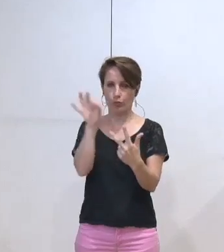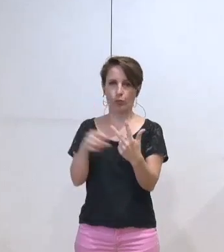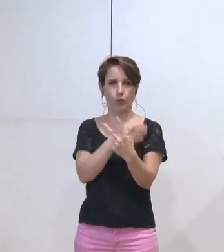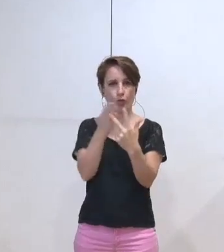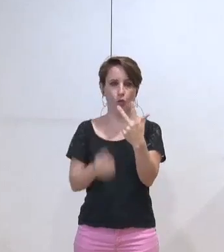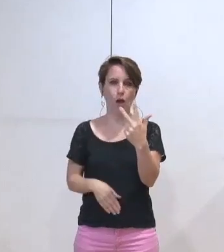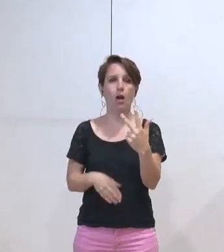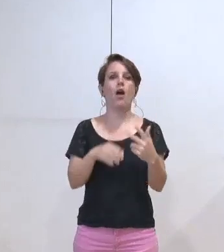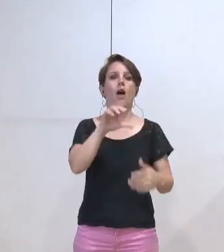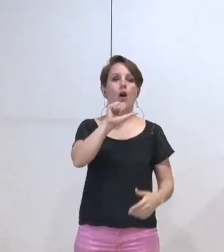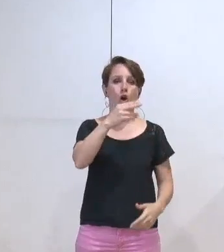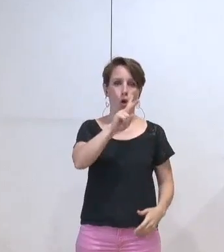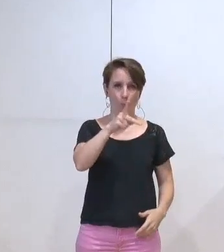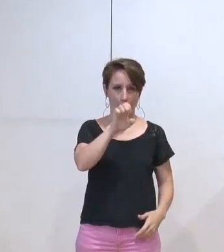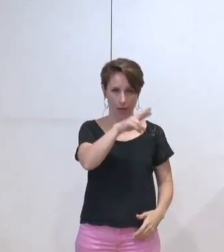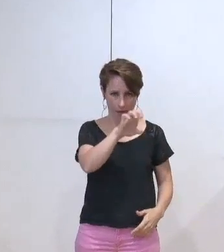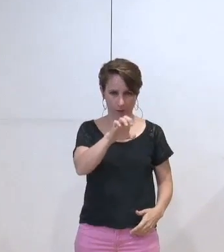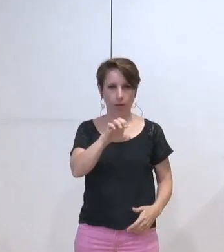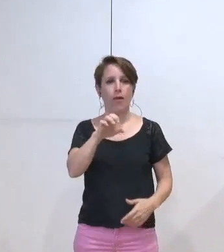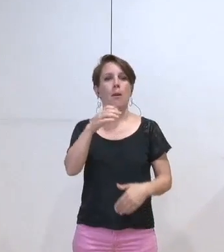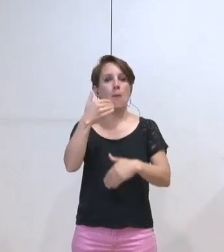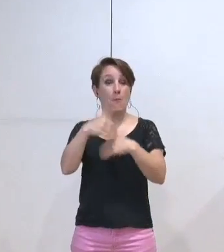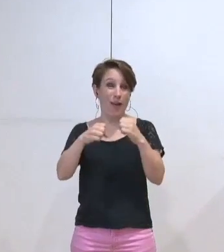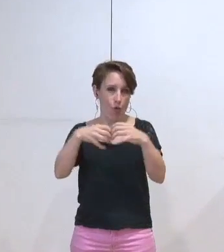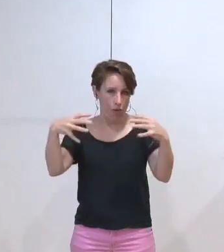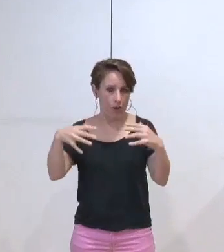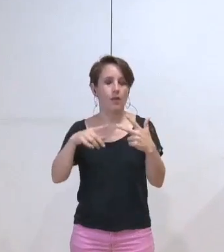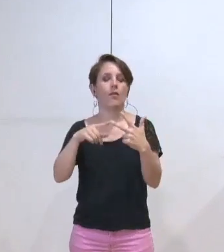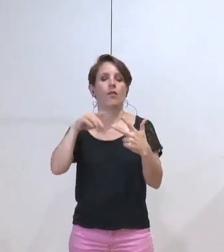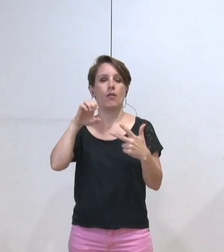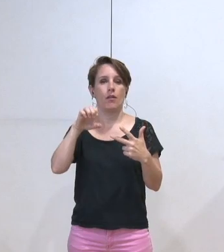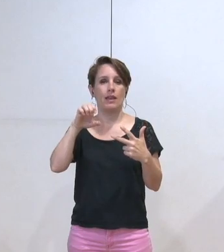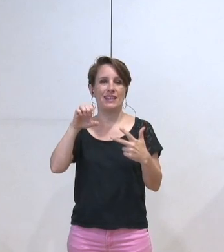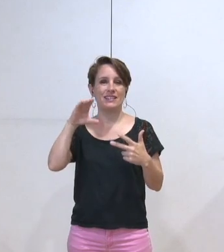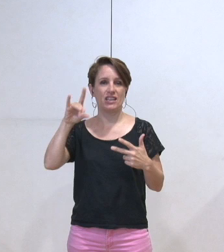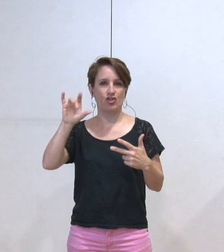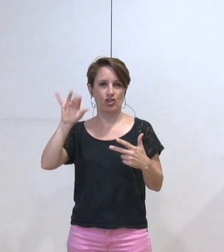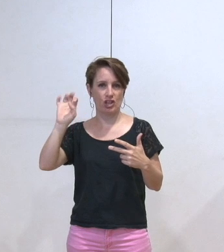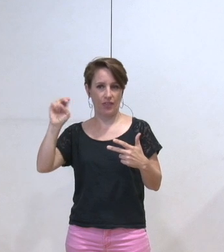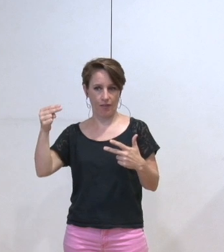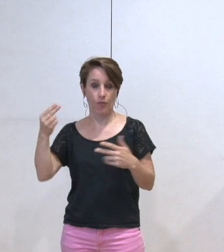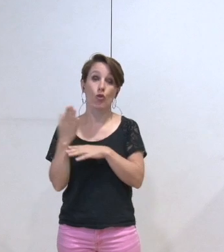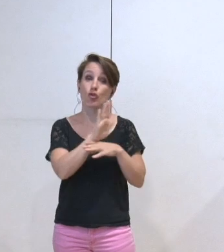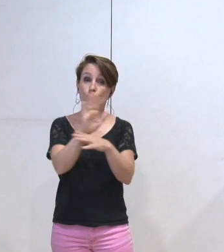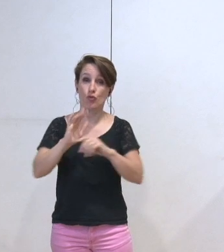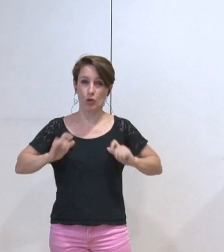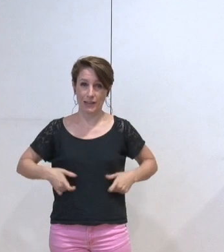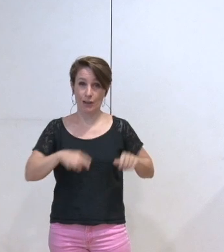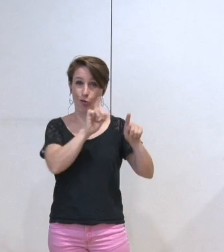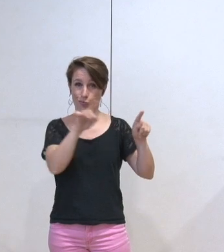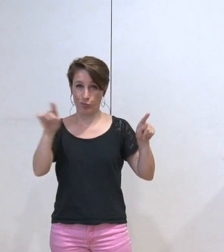chatin donc je vais vous montrer ces groupes scolair et je vais vous très rapidement les